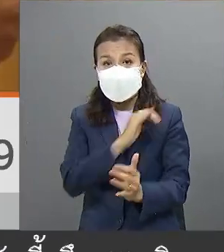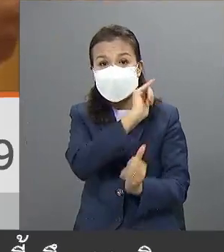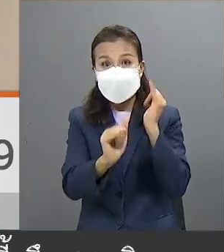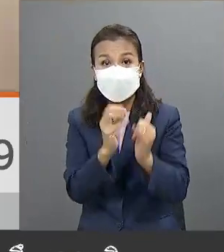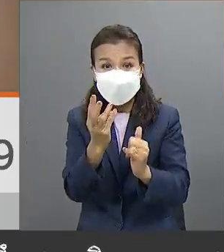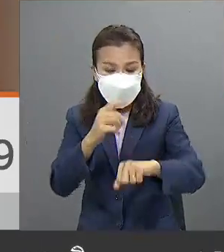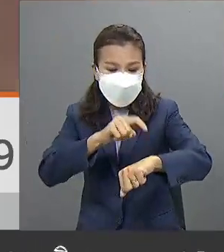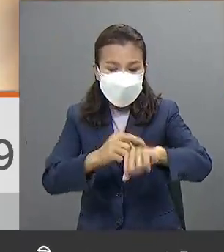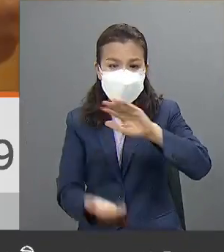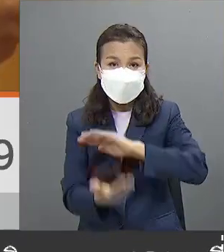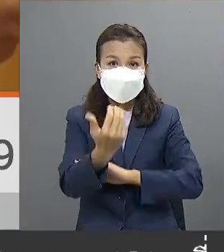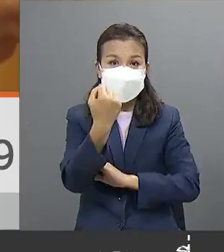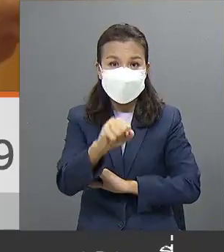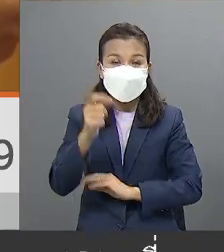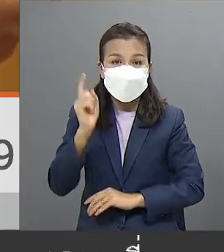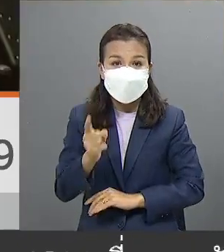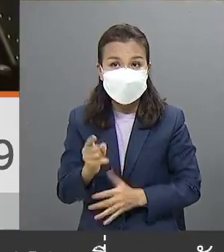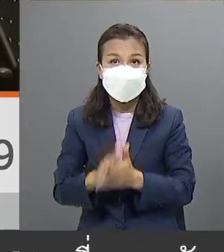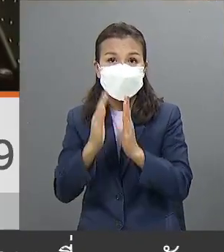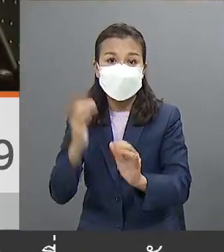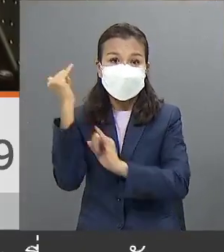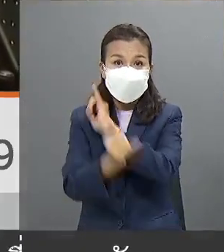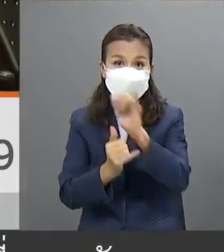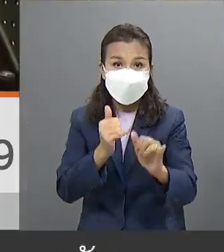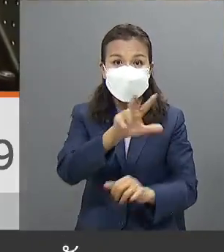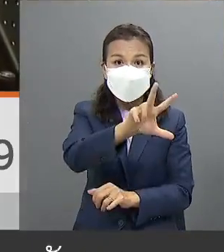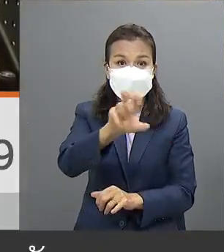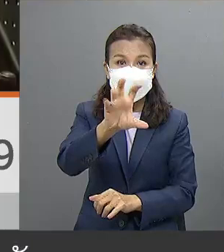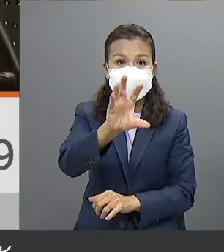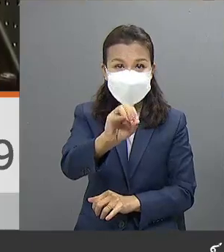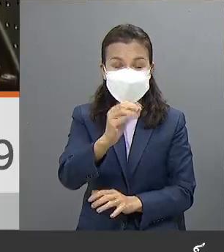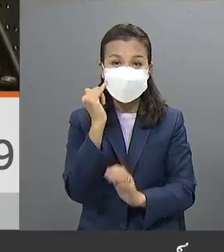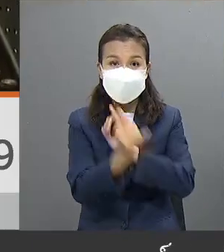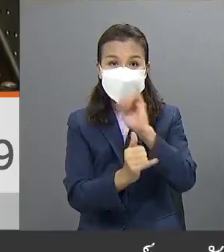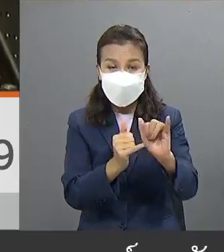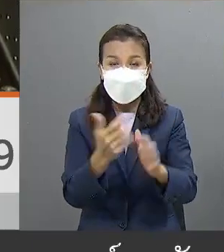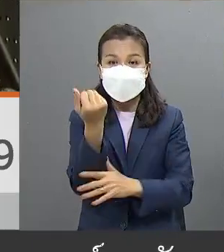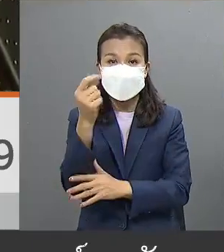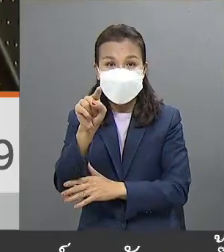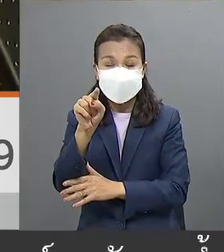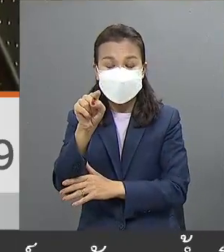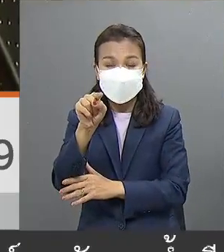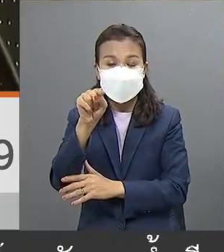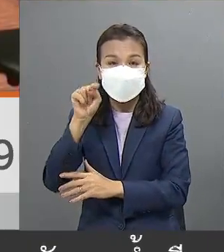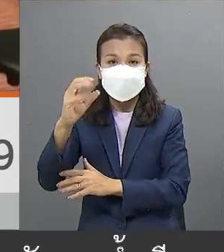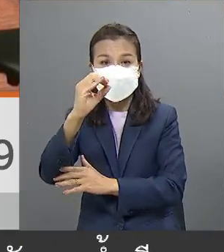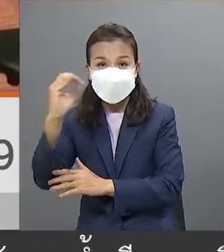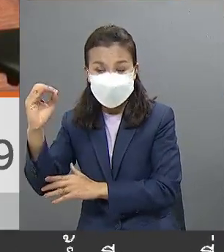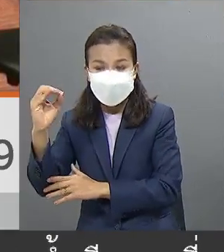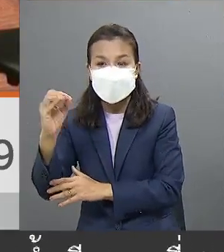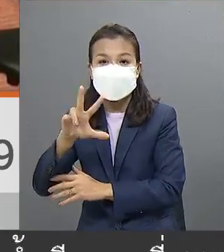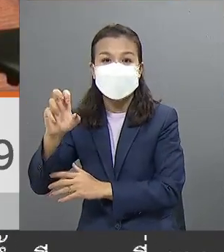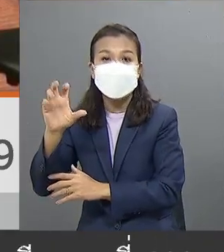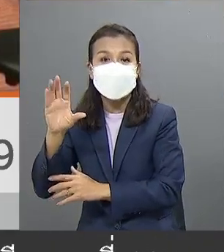ปกติจะต้องมีผู้รับวัคซีน 350คนและรอบ 11:00อีก 350คนรวมเป็นในช่วงเช้า 700